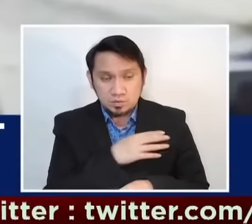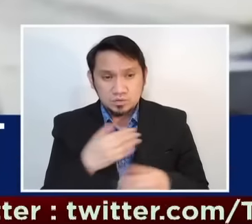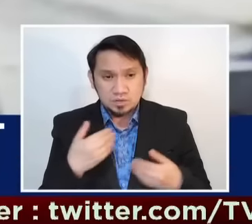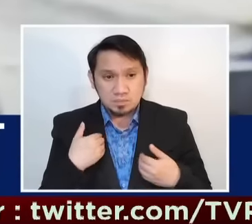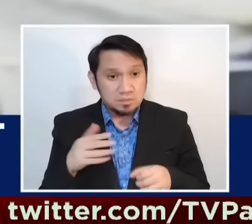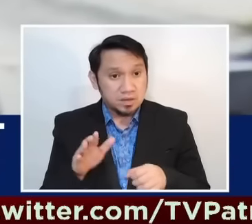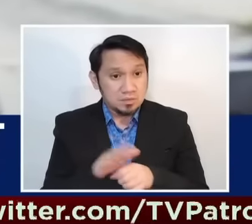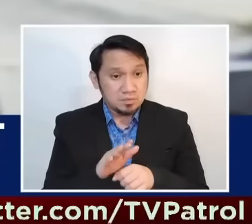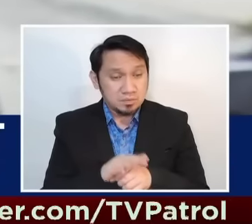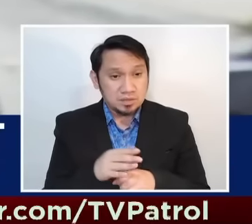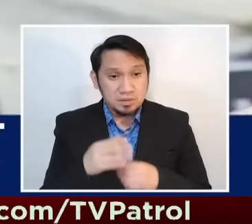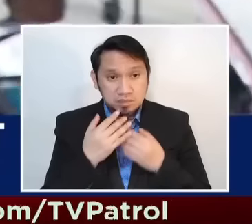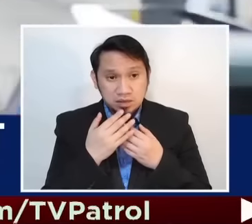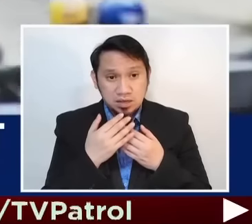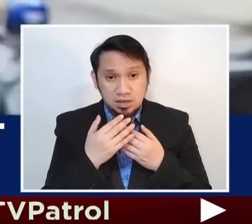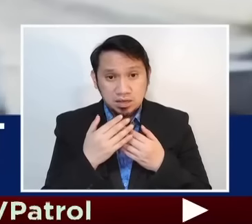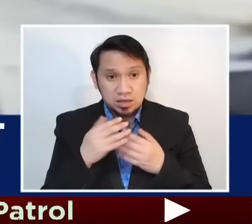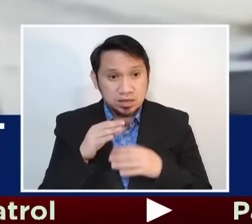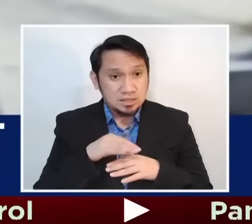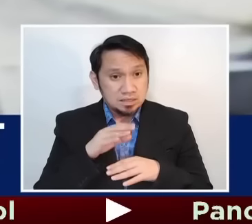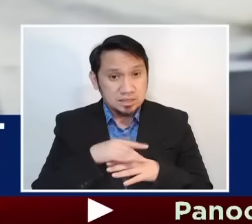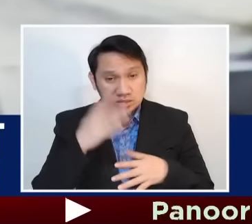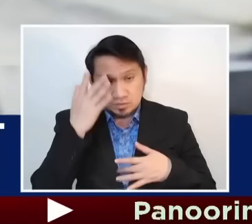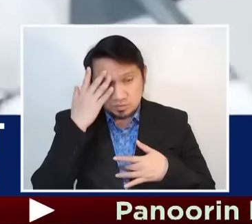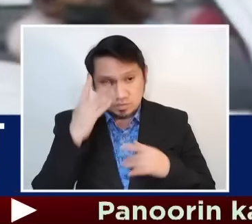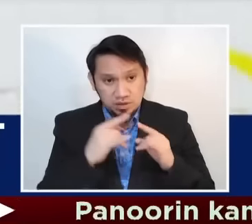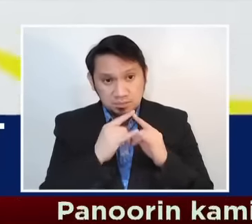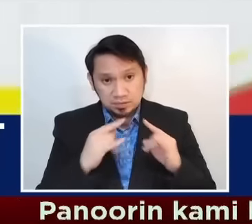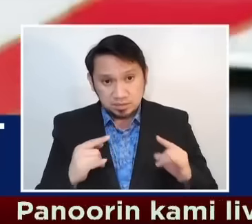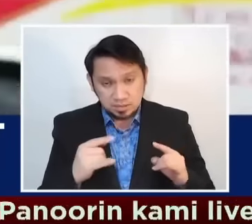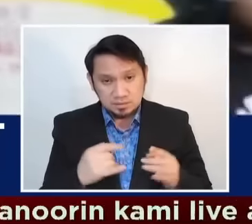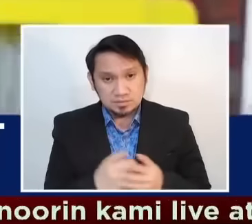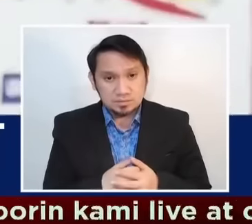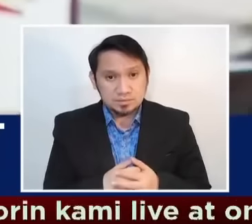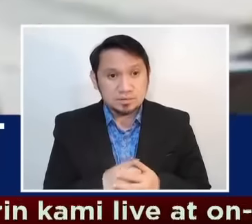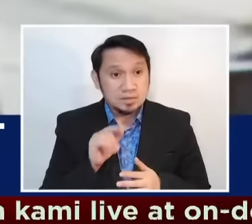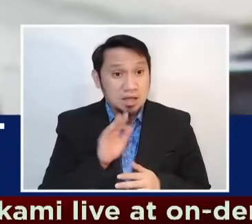patients sa pamamagitan ng pagtatayo ng tent bilang triage. Sa ngayon, tiniyak ng